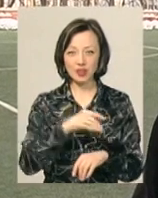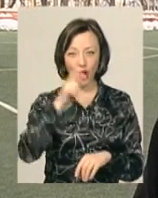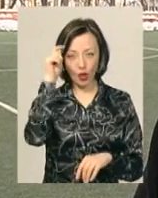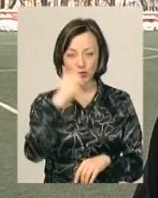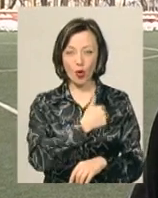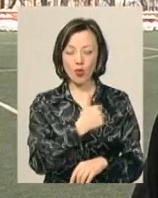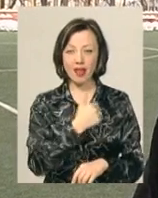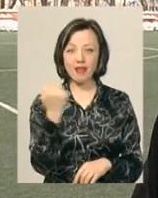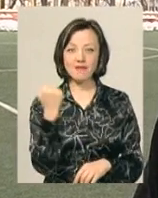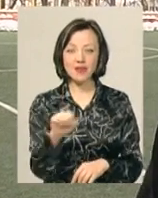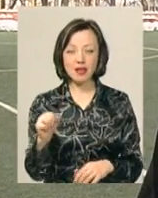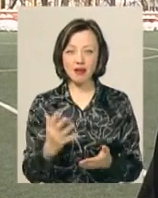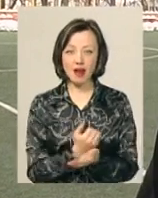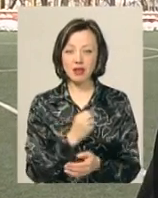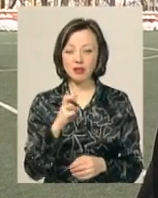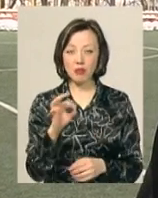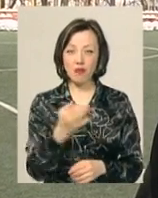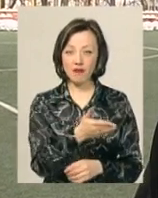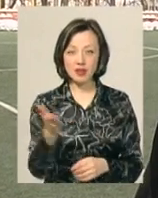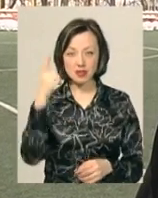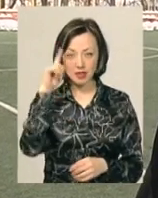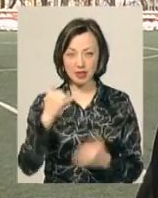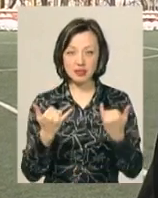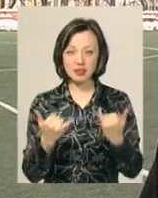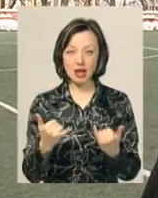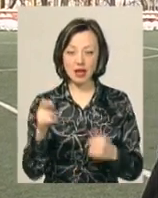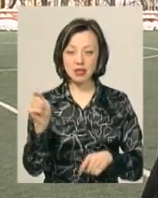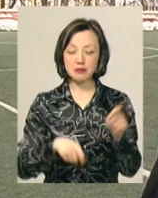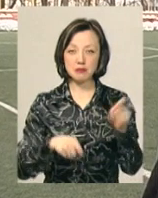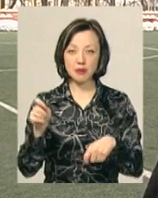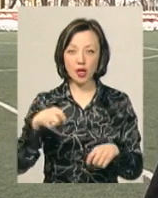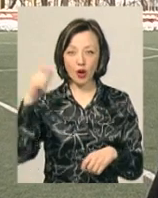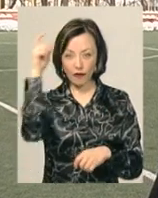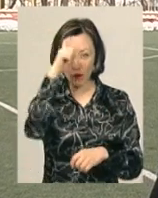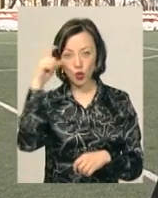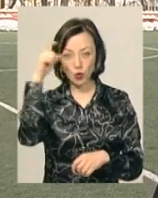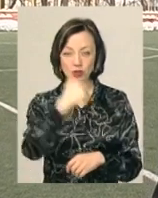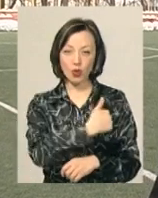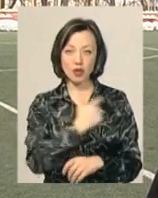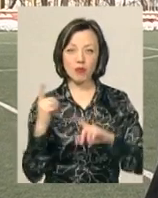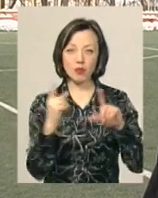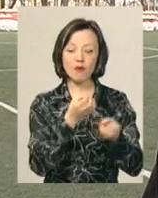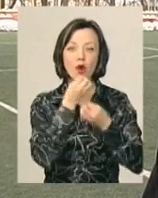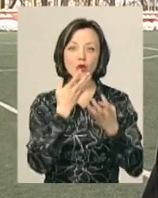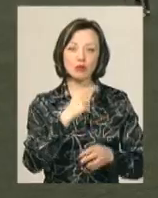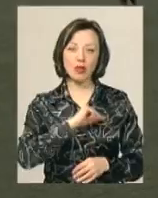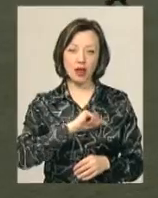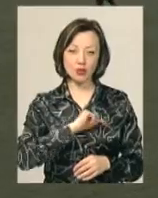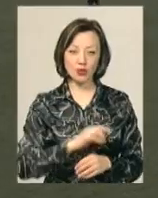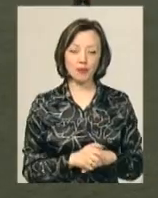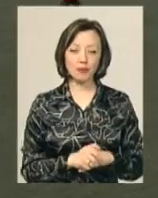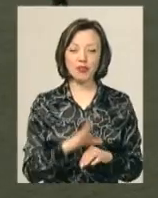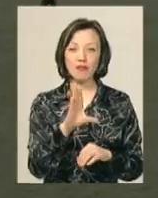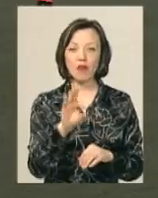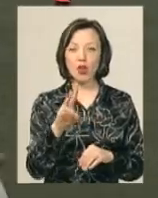виграти, тому що, як ви знаєте, зараз збір в Турції. Перед Турцією хотілося поїхати в хорошому настрої.